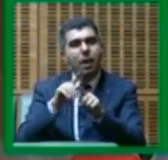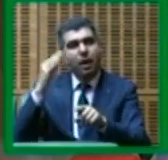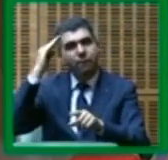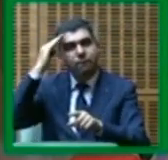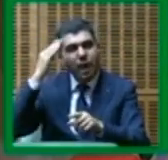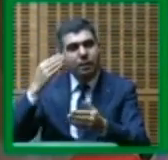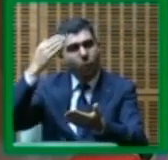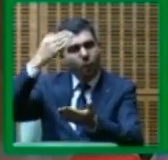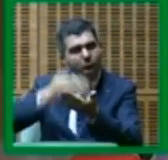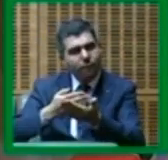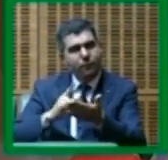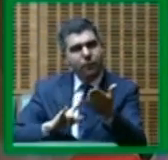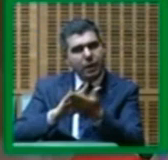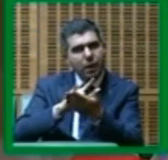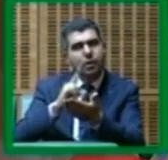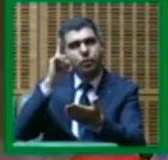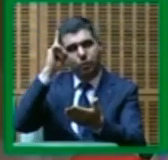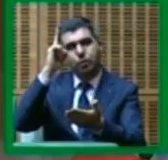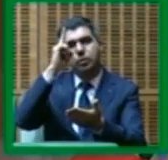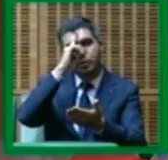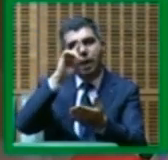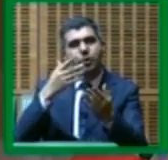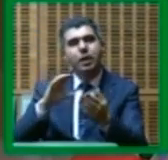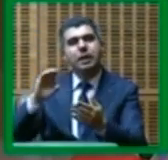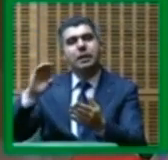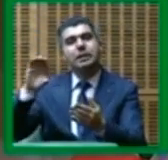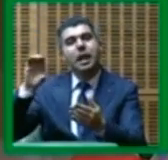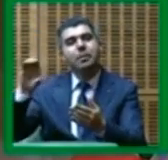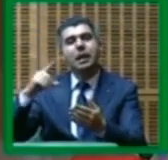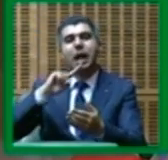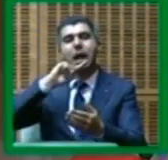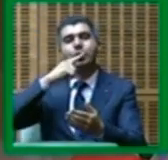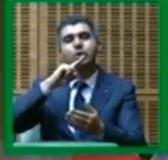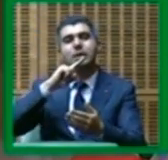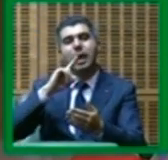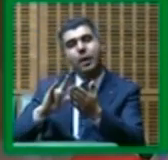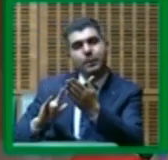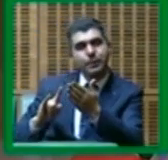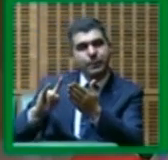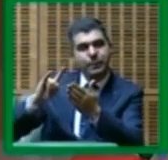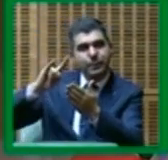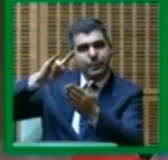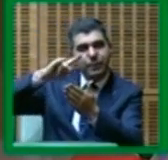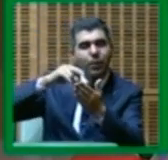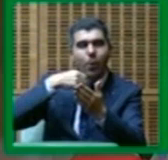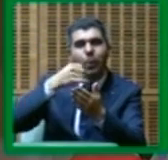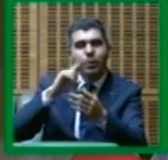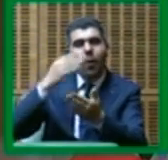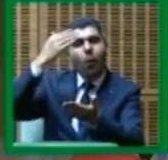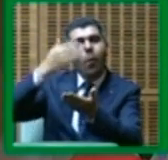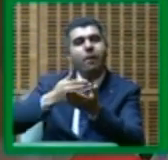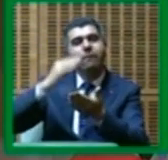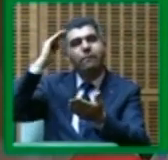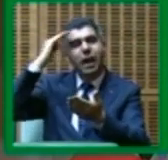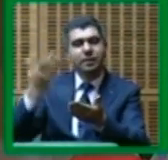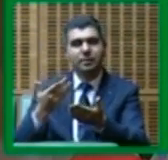واحد الاسكال، لكن اللي نبغي ناكد للسيد المستشار المحترم من هذا المنبر هو انه دابا الان حنا اشتغلنا على هذا